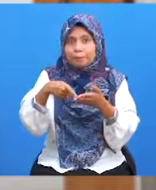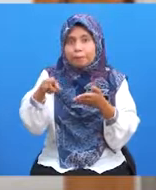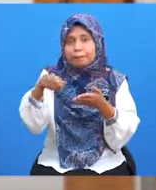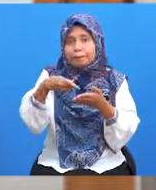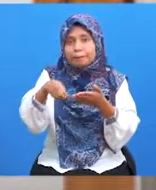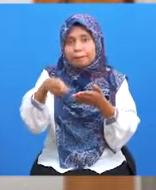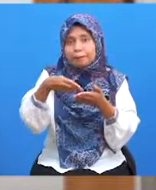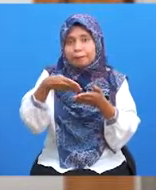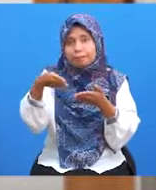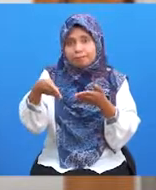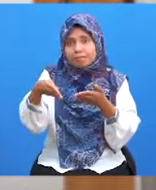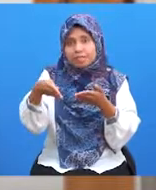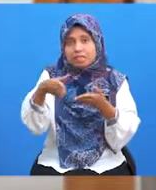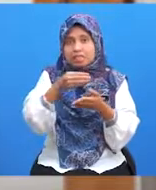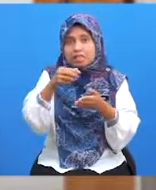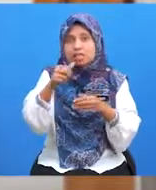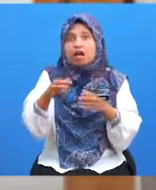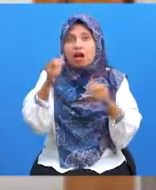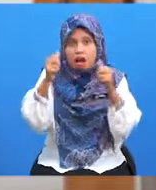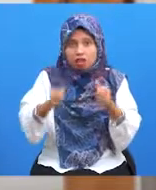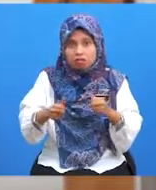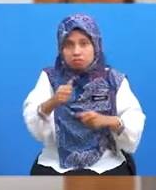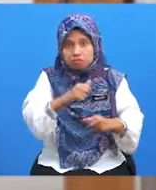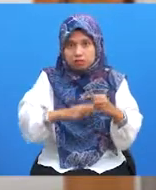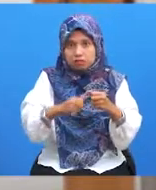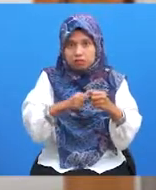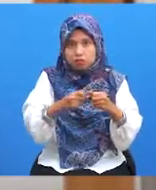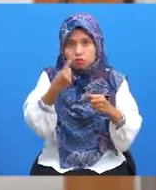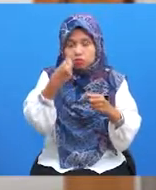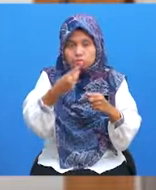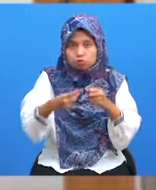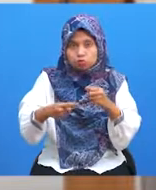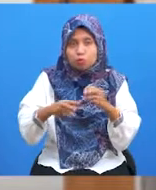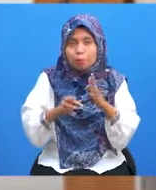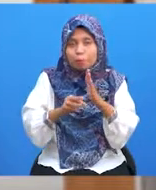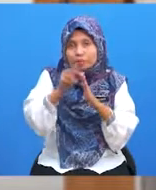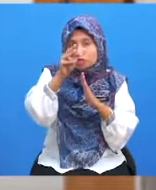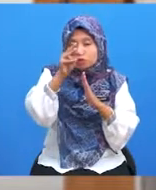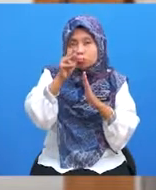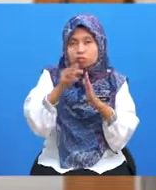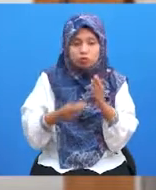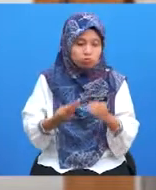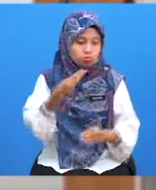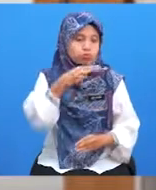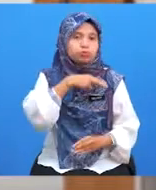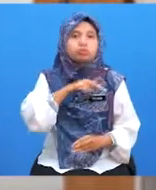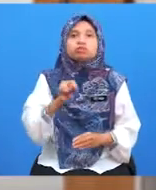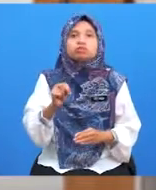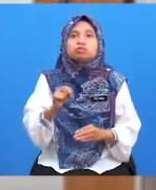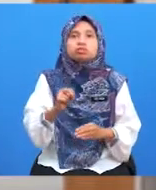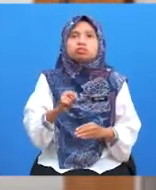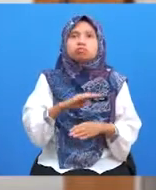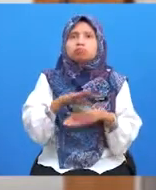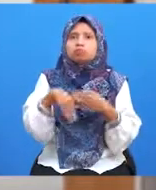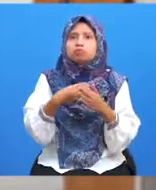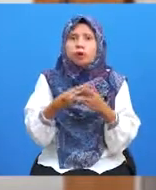para peniaga untuk mencapai target memaksimumkan keuntungan Hai contohnya para peniaga